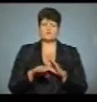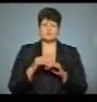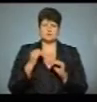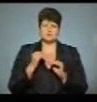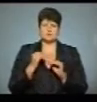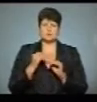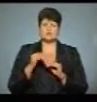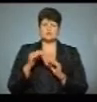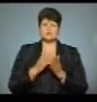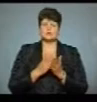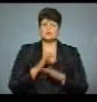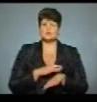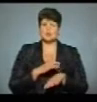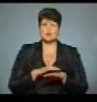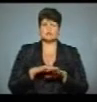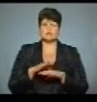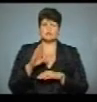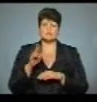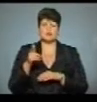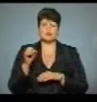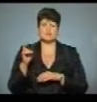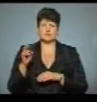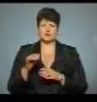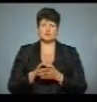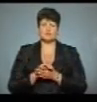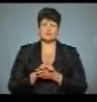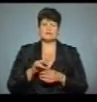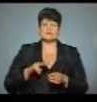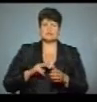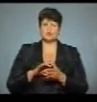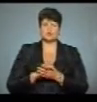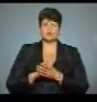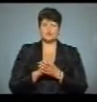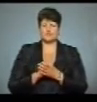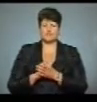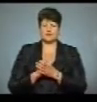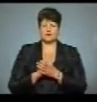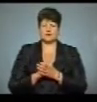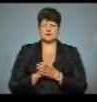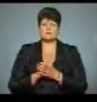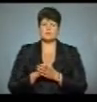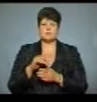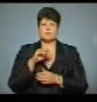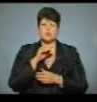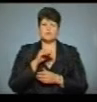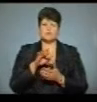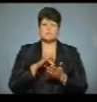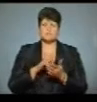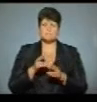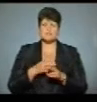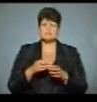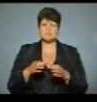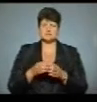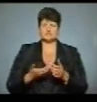від партії «Слуга народу» Володимира Гевка. Він – директор товариства навчально-консалтингова компанія «Профіцентр», безпартійний, проживає